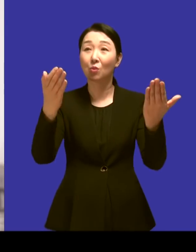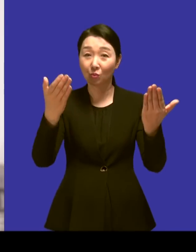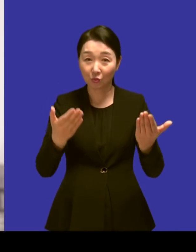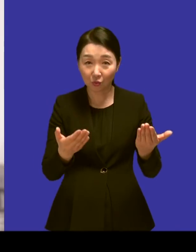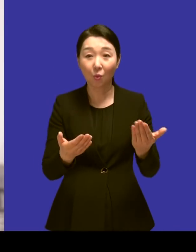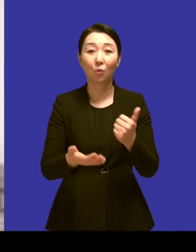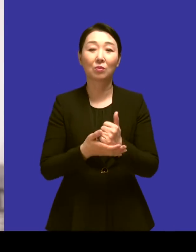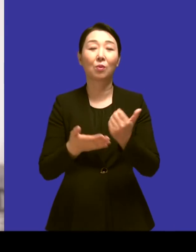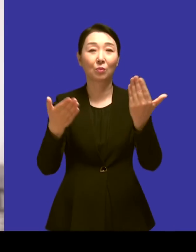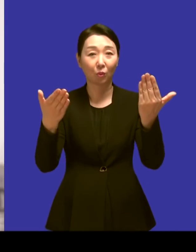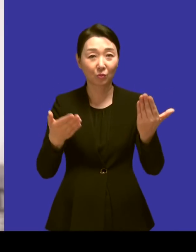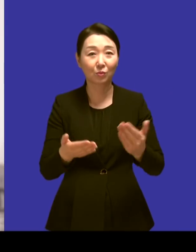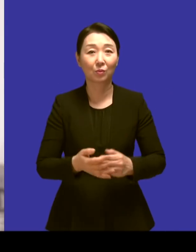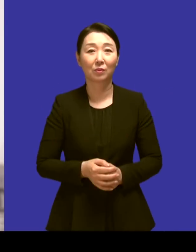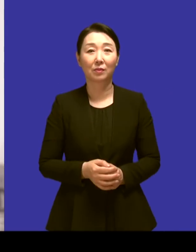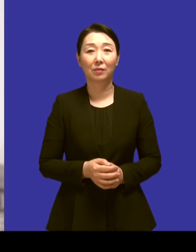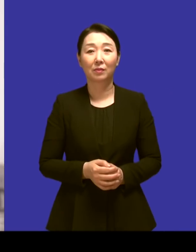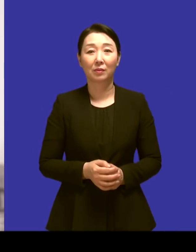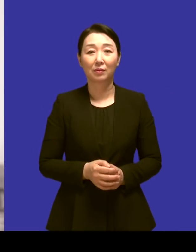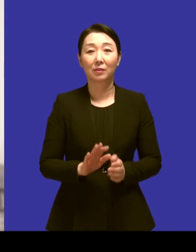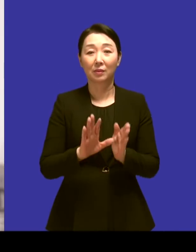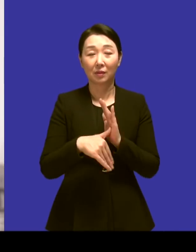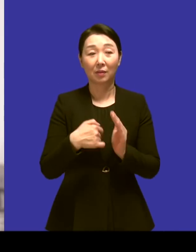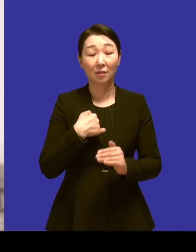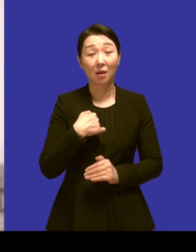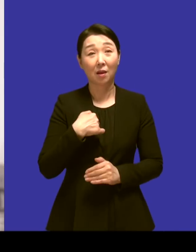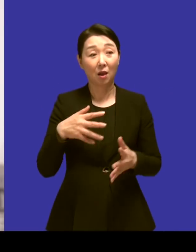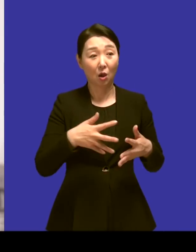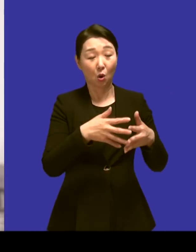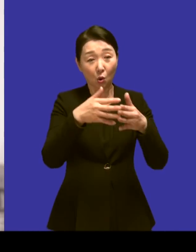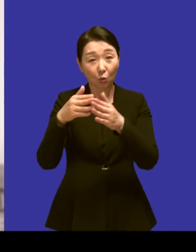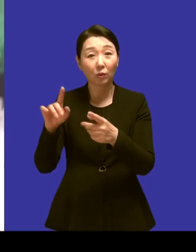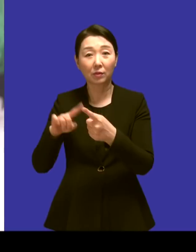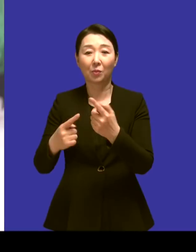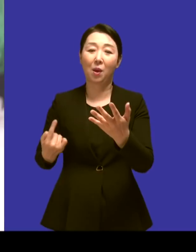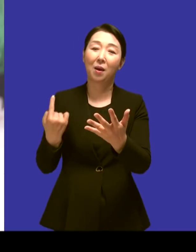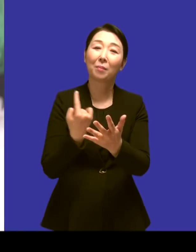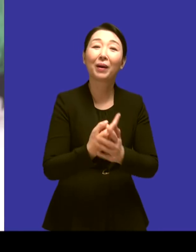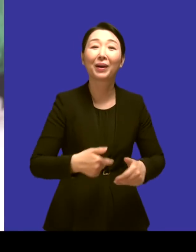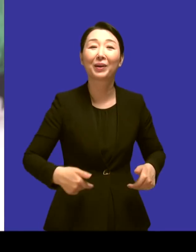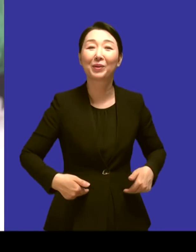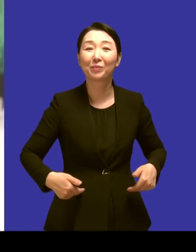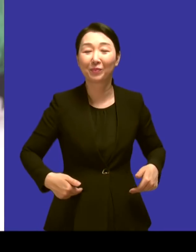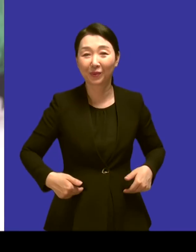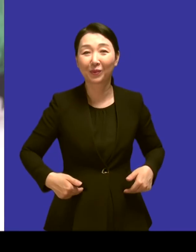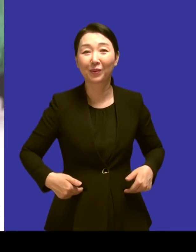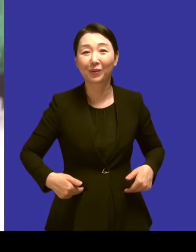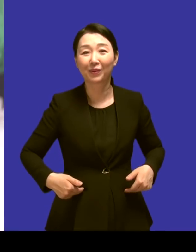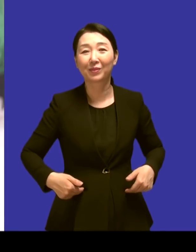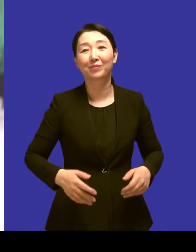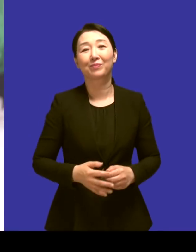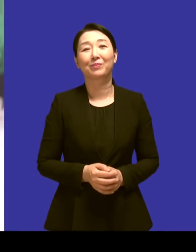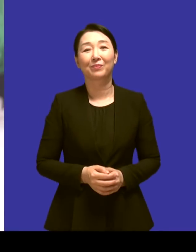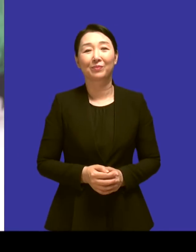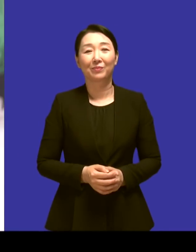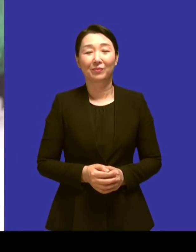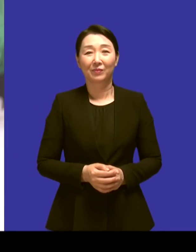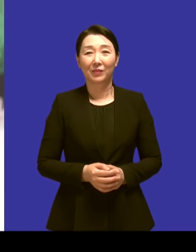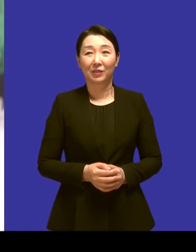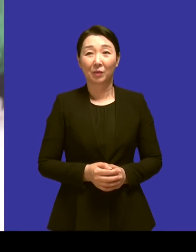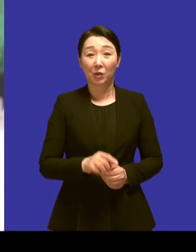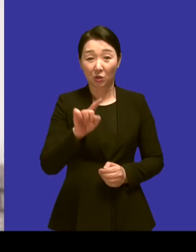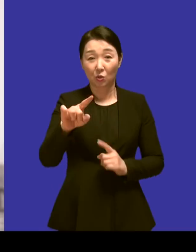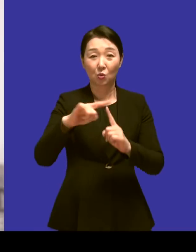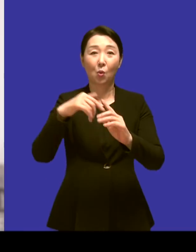네. 막 격려해주고 그러면서 이제 제가 그럼 여기 공동체로 내가 와야겠다라고 생각을 하고 어차피 교회 공동 찾고 있었으니까 네. 온리교회